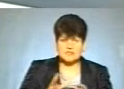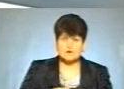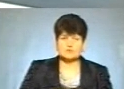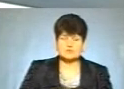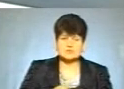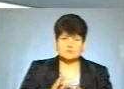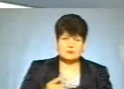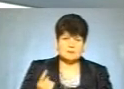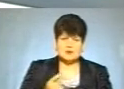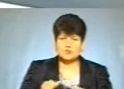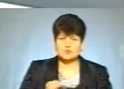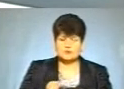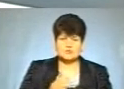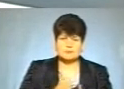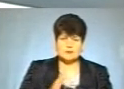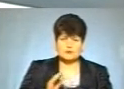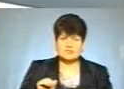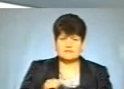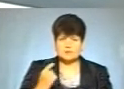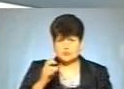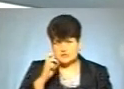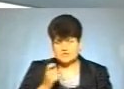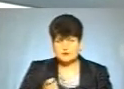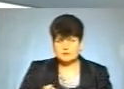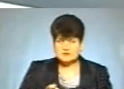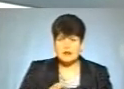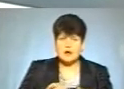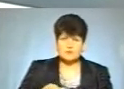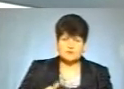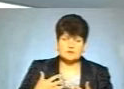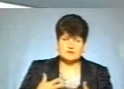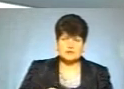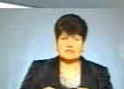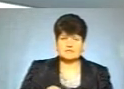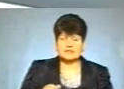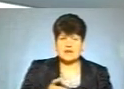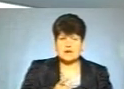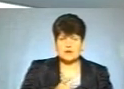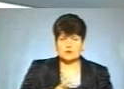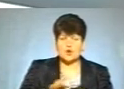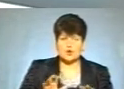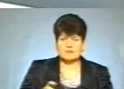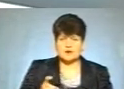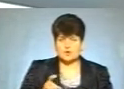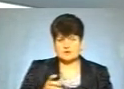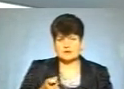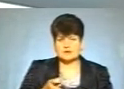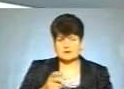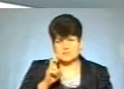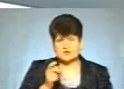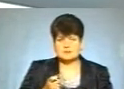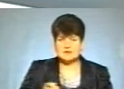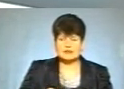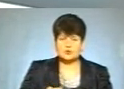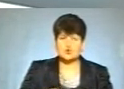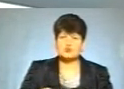звичайно, перше розпорядження має йти керівника обласної державної адміністрації, а тоді вже керівники районних, голови районних державних адміністрацій видають